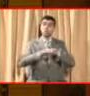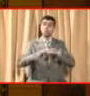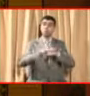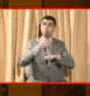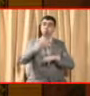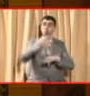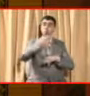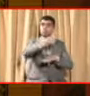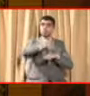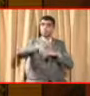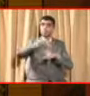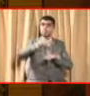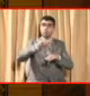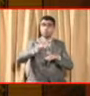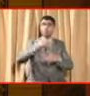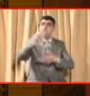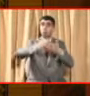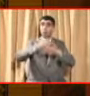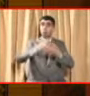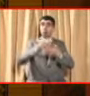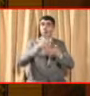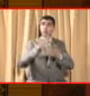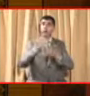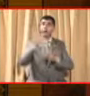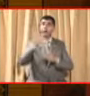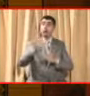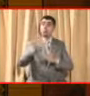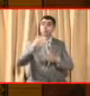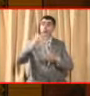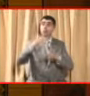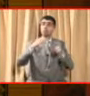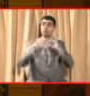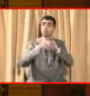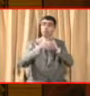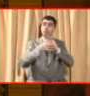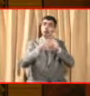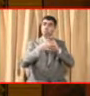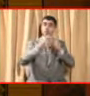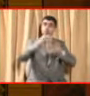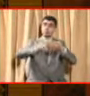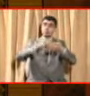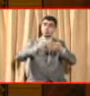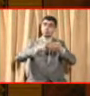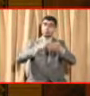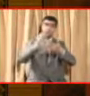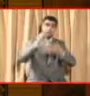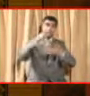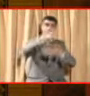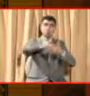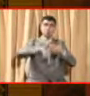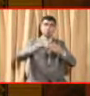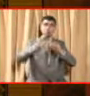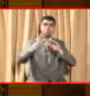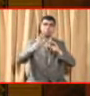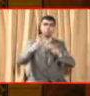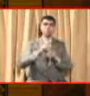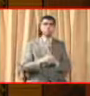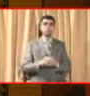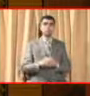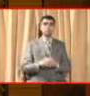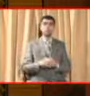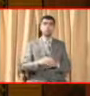أقدم الاتفاقيات الثنائية الخمس ثم بعد ذلك اتفاقيات متعددة الأطراف. بالنسبة لاتفاقيات